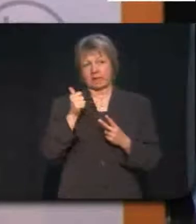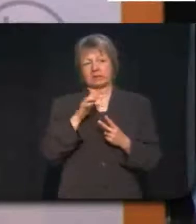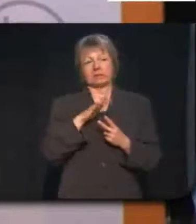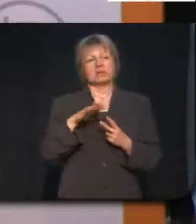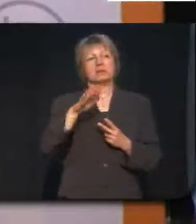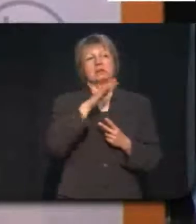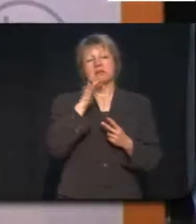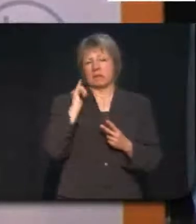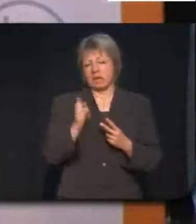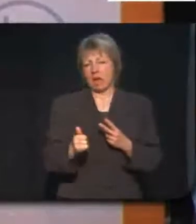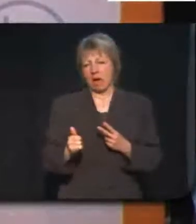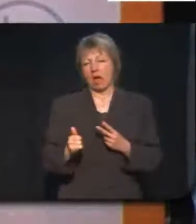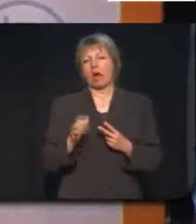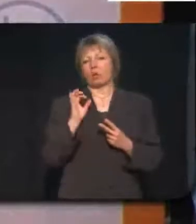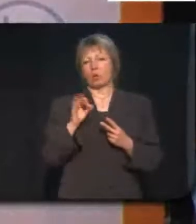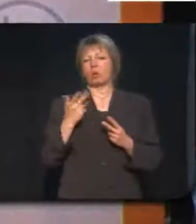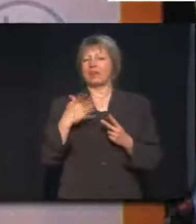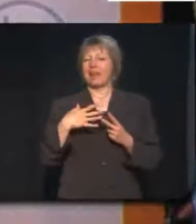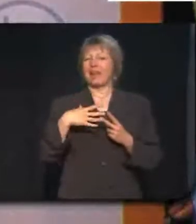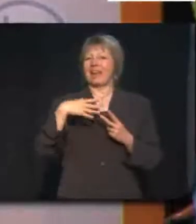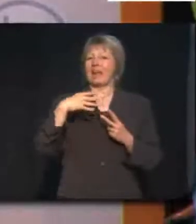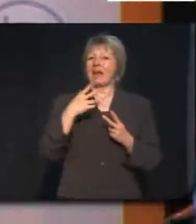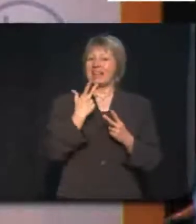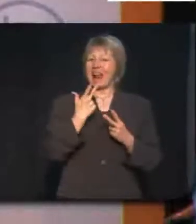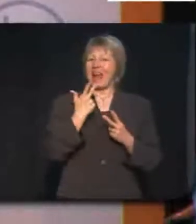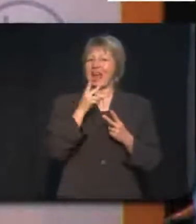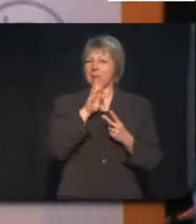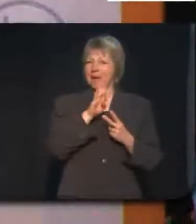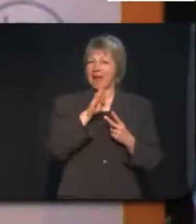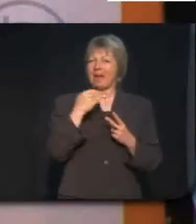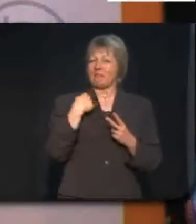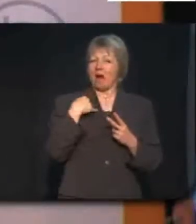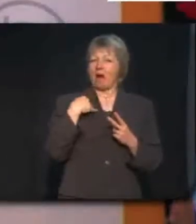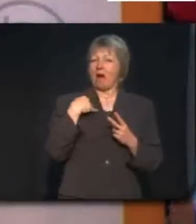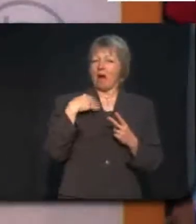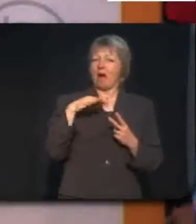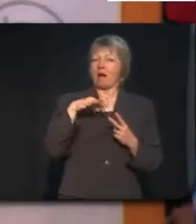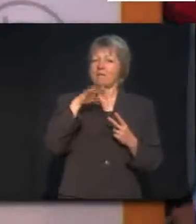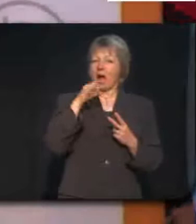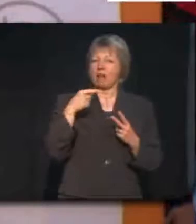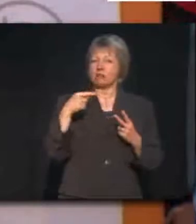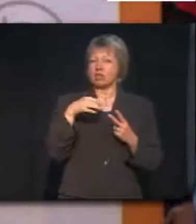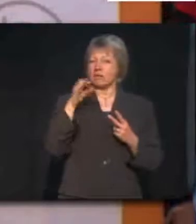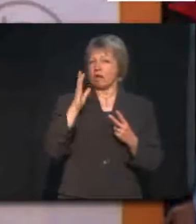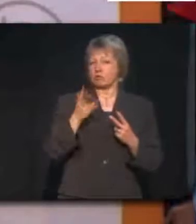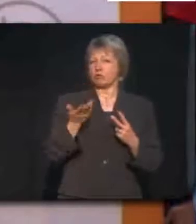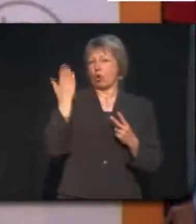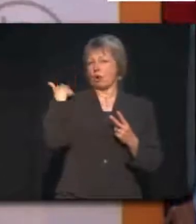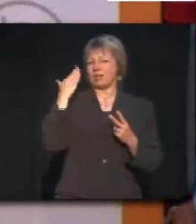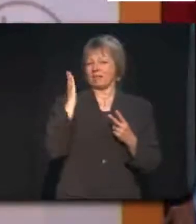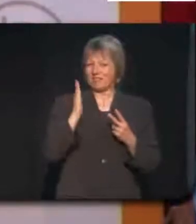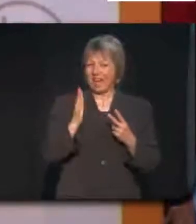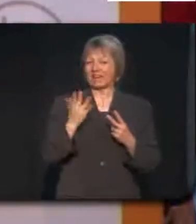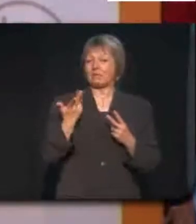gut dann kommt der gewinnerantrag aus 3b ebenfalls nochmals zu einer geheimen Abstimmung